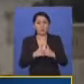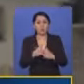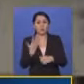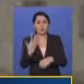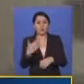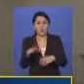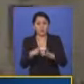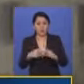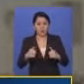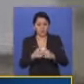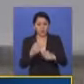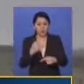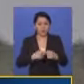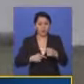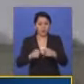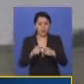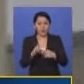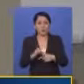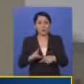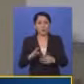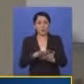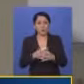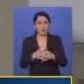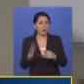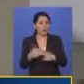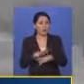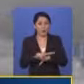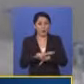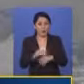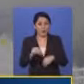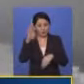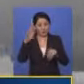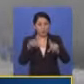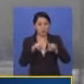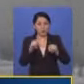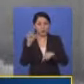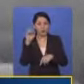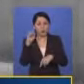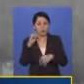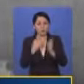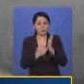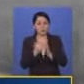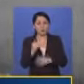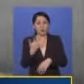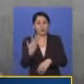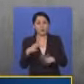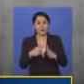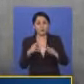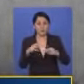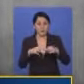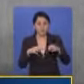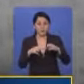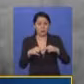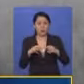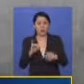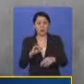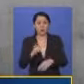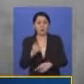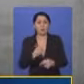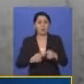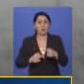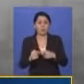елмен қоныс аударды. Соның арқасында ауылдардағы мектептер жабылмай, керісінше оқушылар саны артқан. Олар үшін 55 тұрғын үй тұрғызылды. Қазір оңтүстіктен